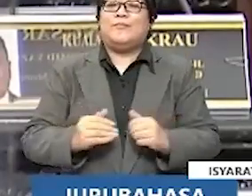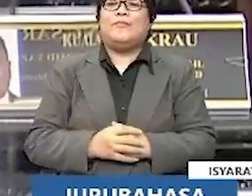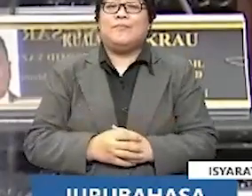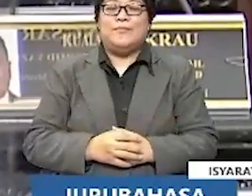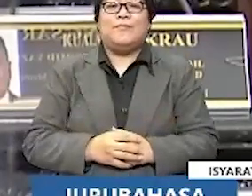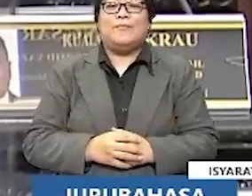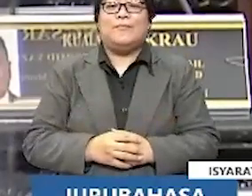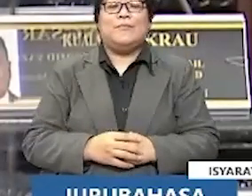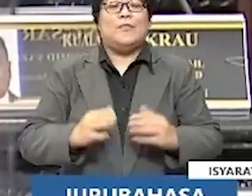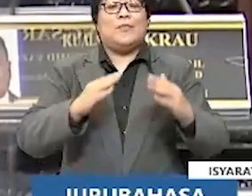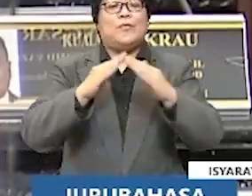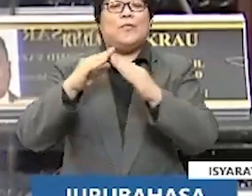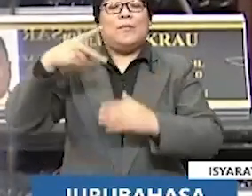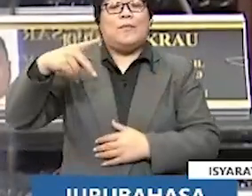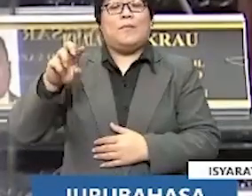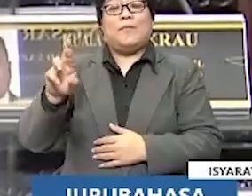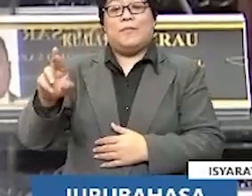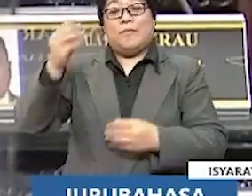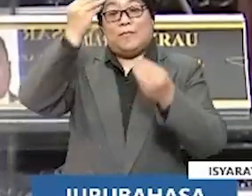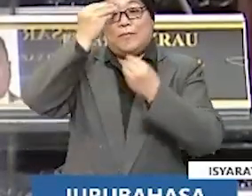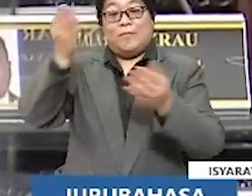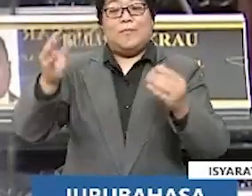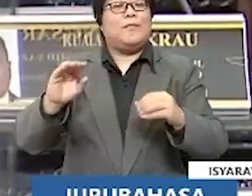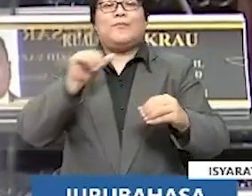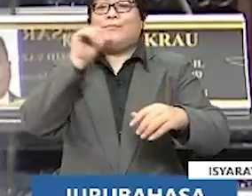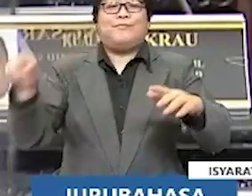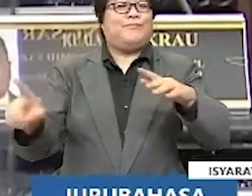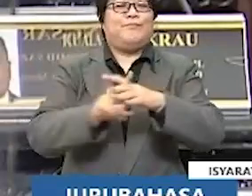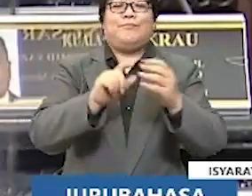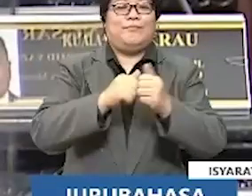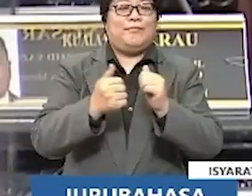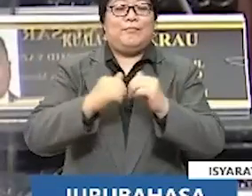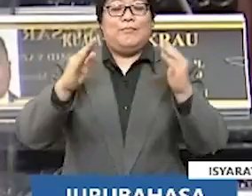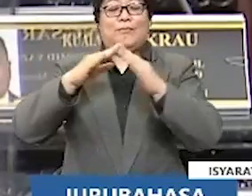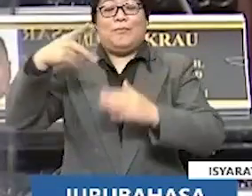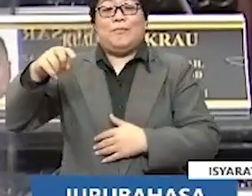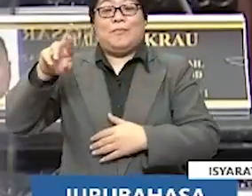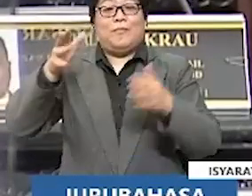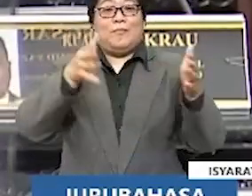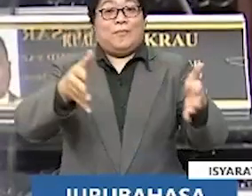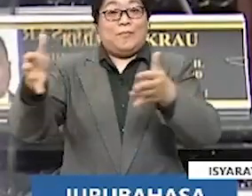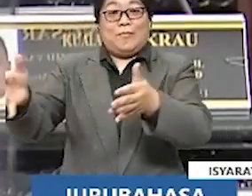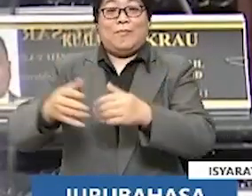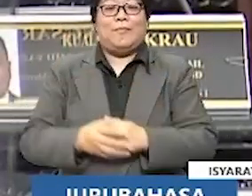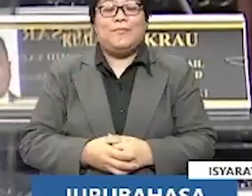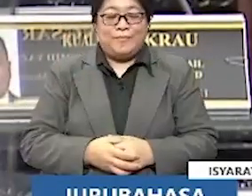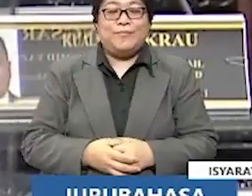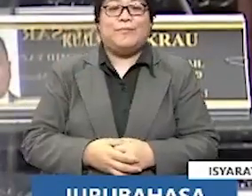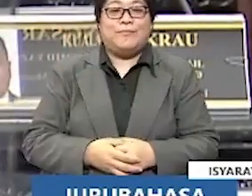bagi rumah PPR pula ya, untuk memahami, tiada timbul masalah rumah PPR yang terbengkalai. Kerana